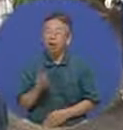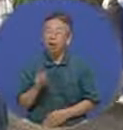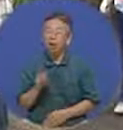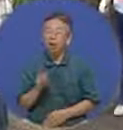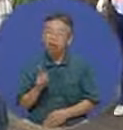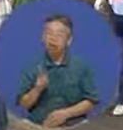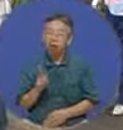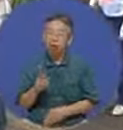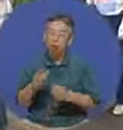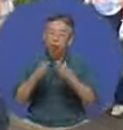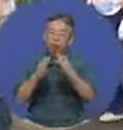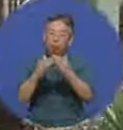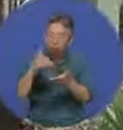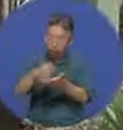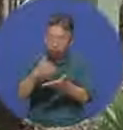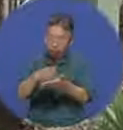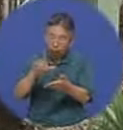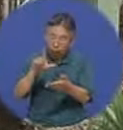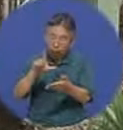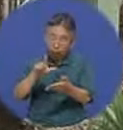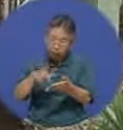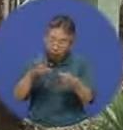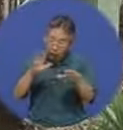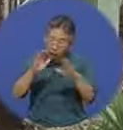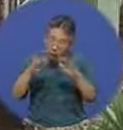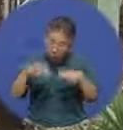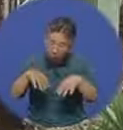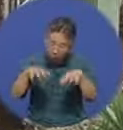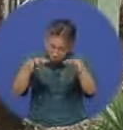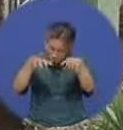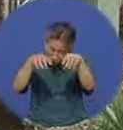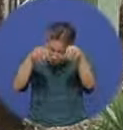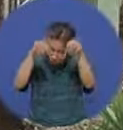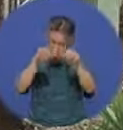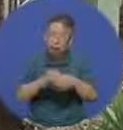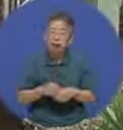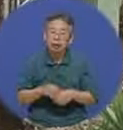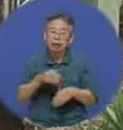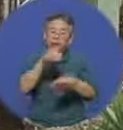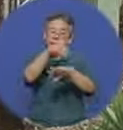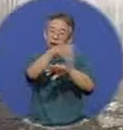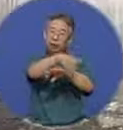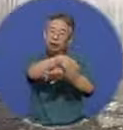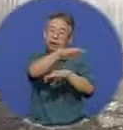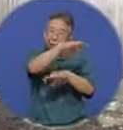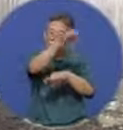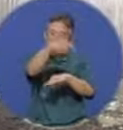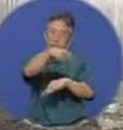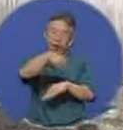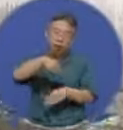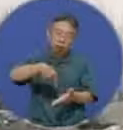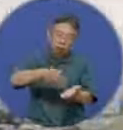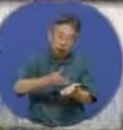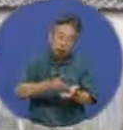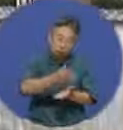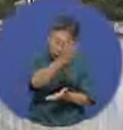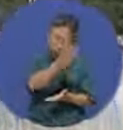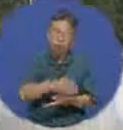本堂でお話を伺っているうちに雨も小やみになりました。那智山に向けてのマンダラウォークのスタート